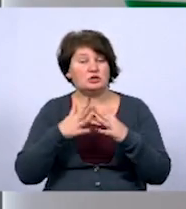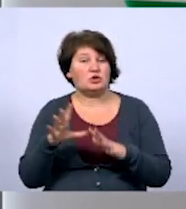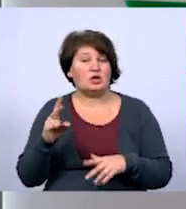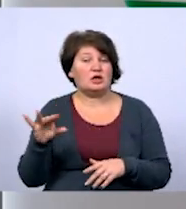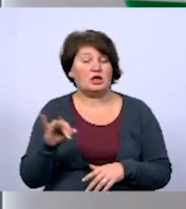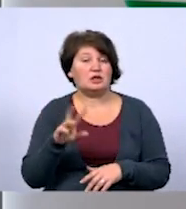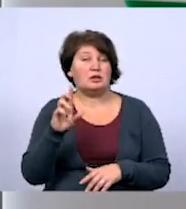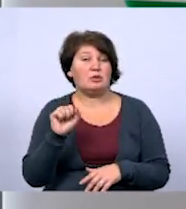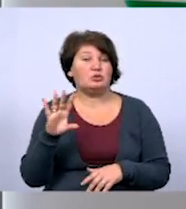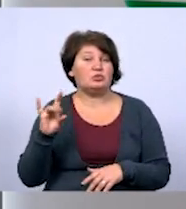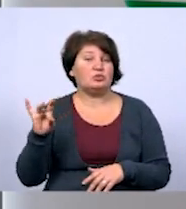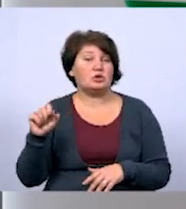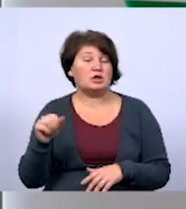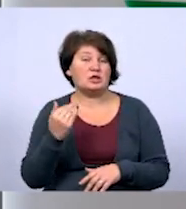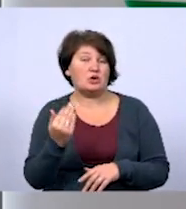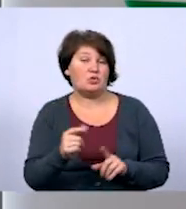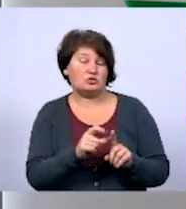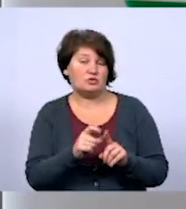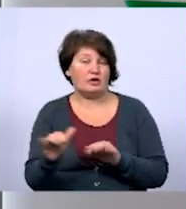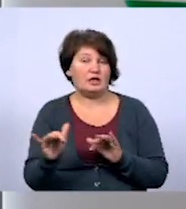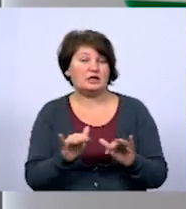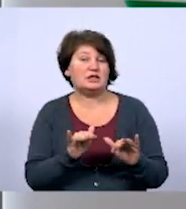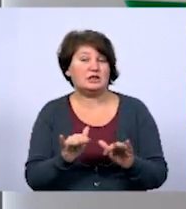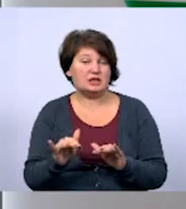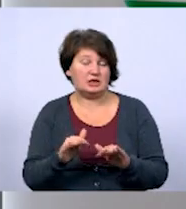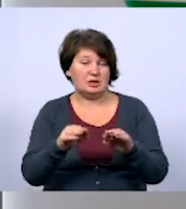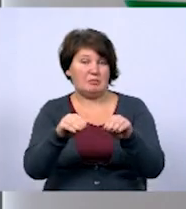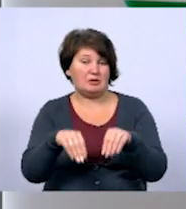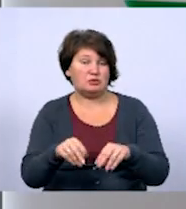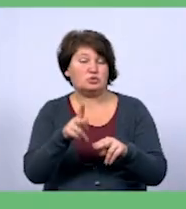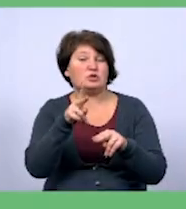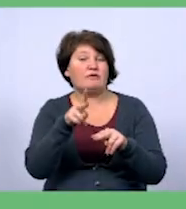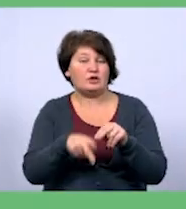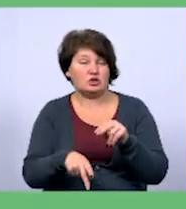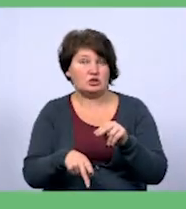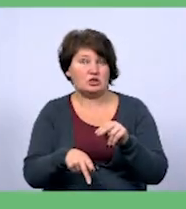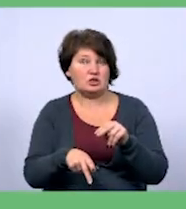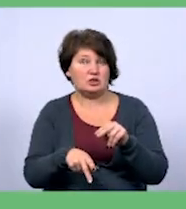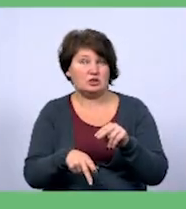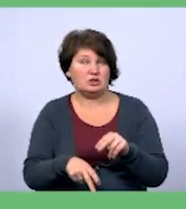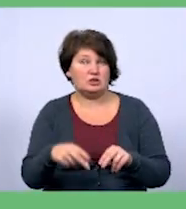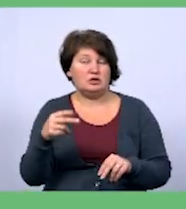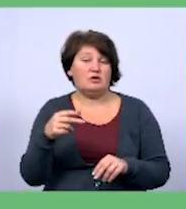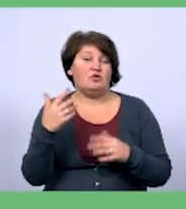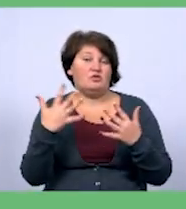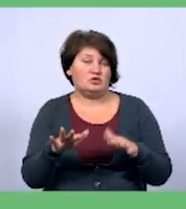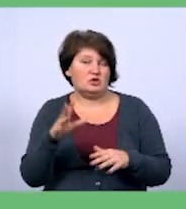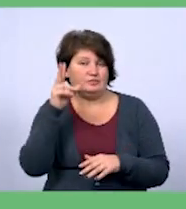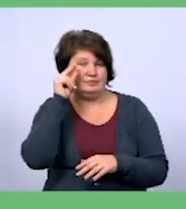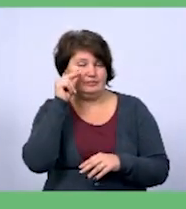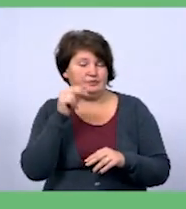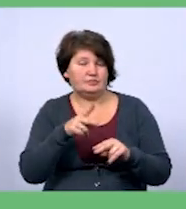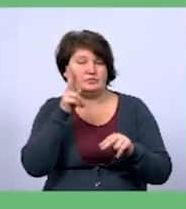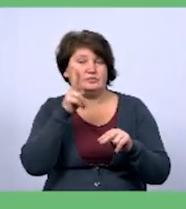Андрій Бандура. За його словами, дія попереднього припису завершилась. 15 числа якраз вийшли вимоги про виконання